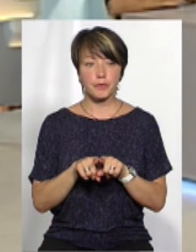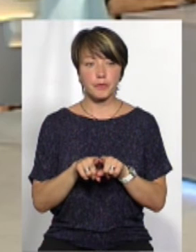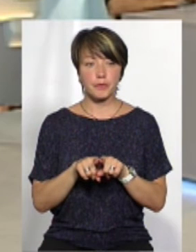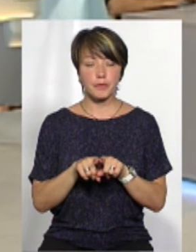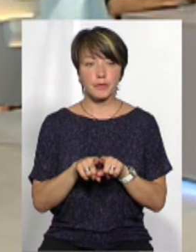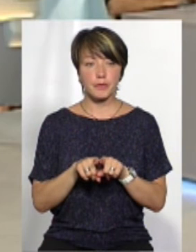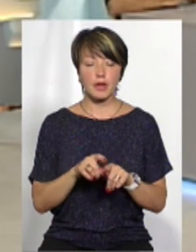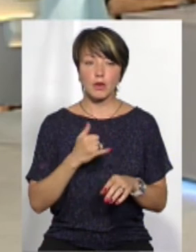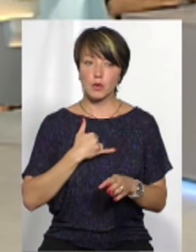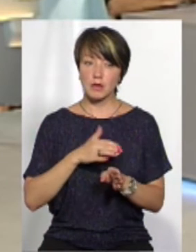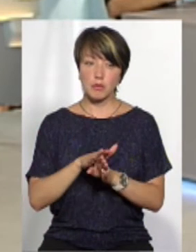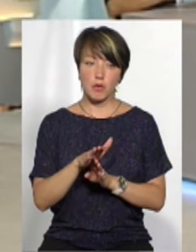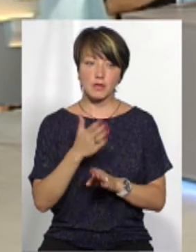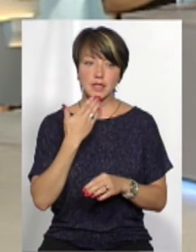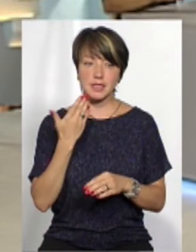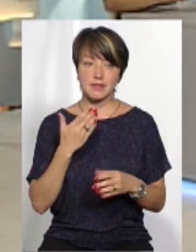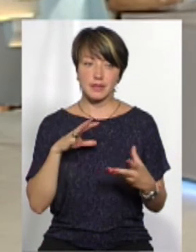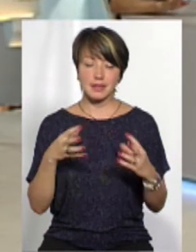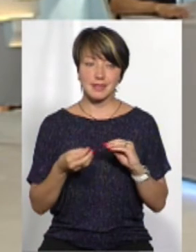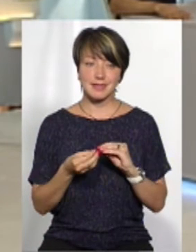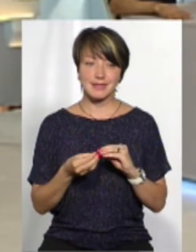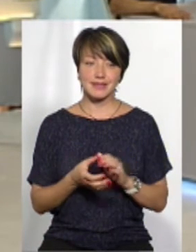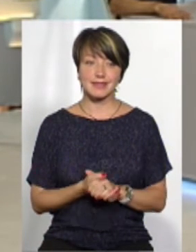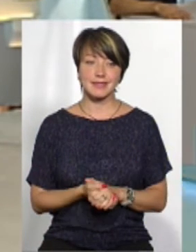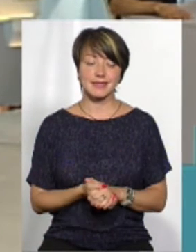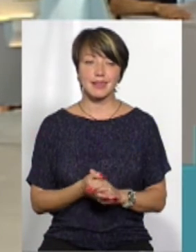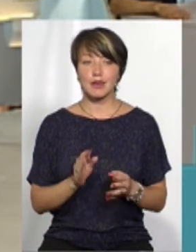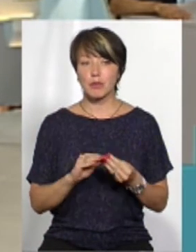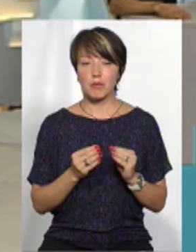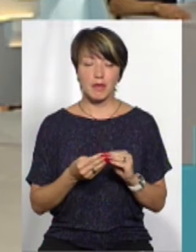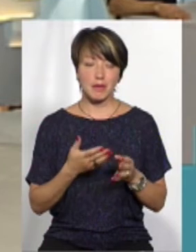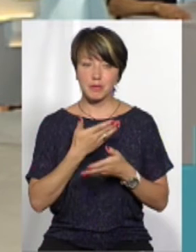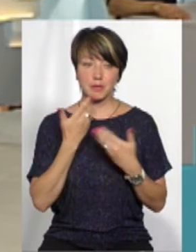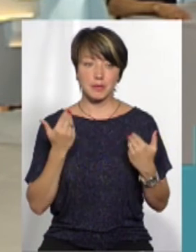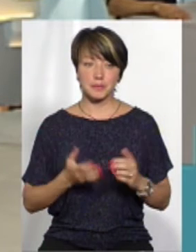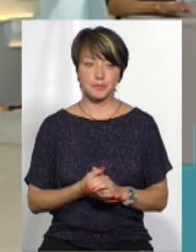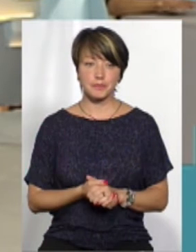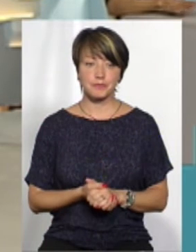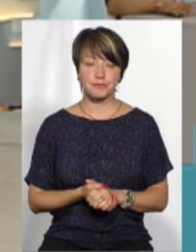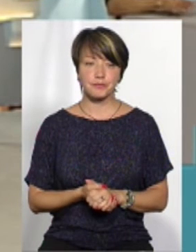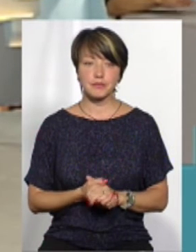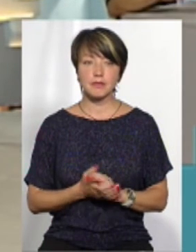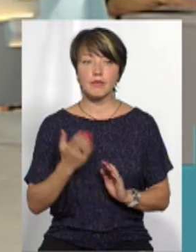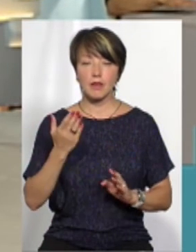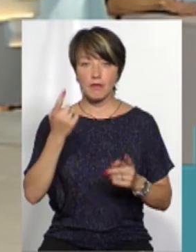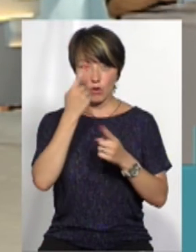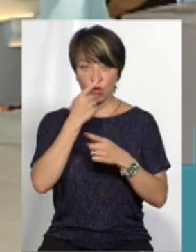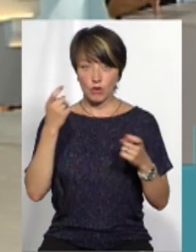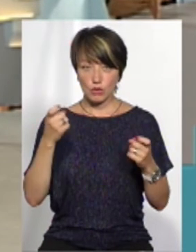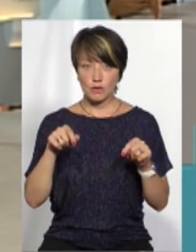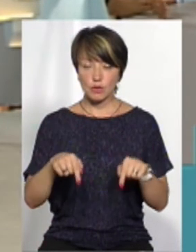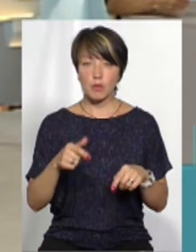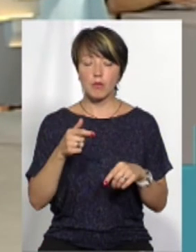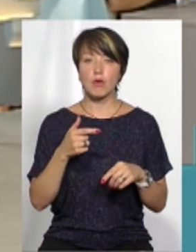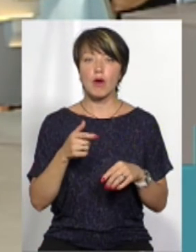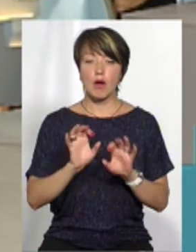Ну, у нас повна звітність, тобто ми контролюємо громадські організації. Проблем не виникає. Ні, проблем майже не виникає. А ось ви говорили, що в цьому році вже